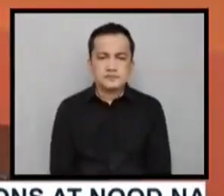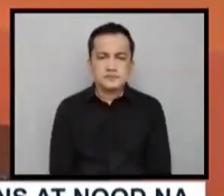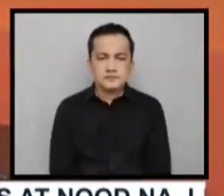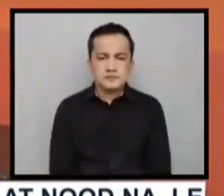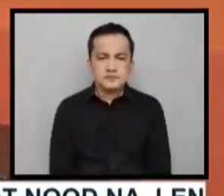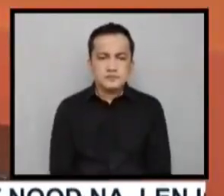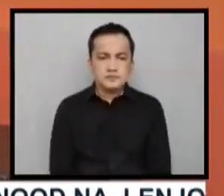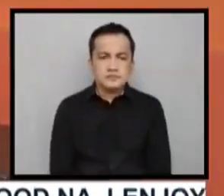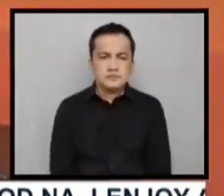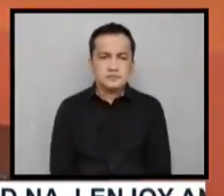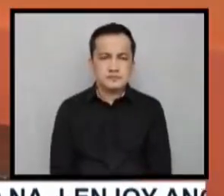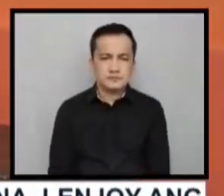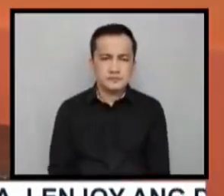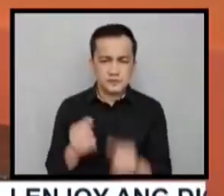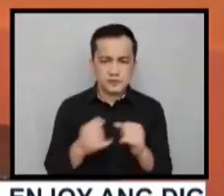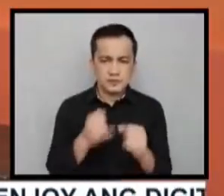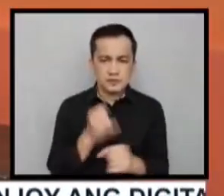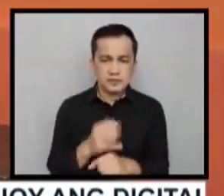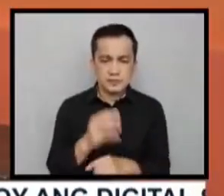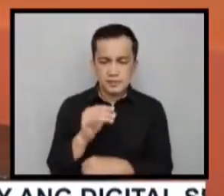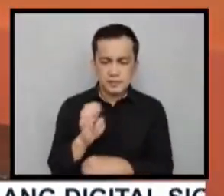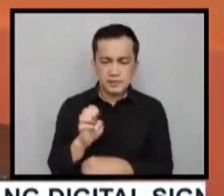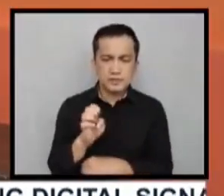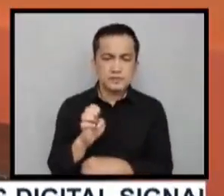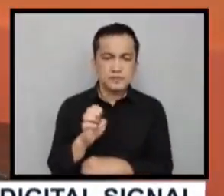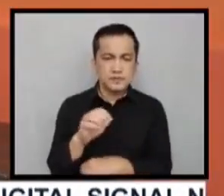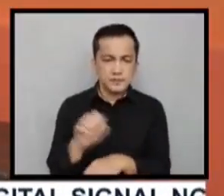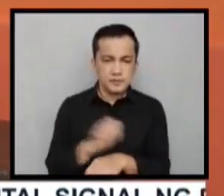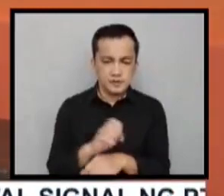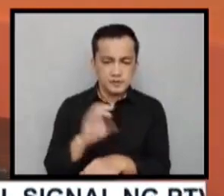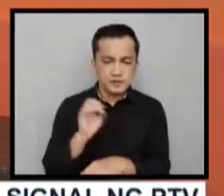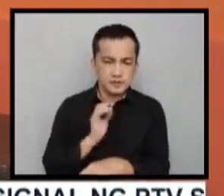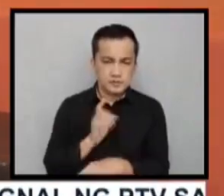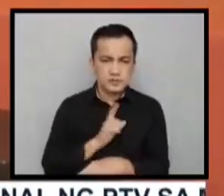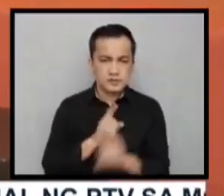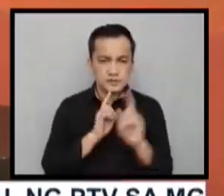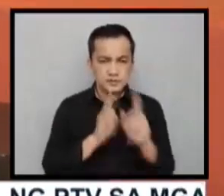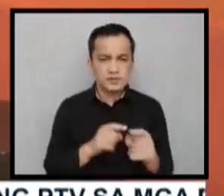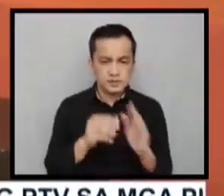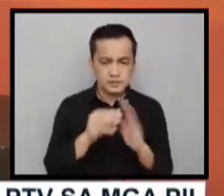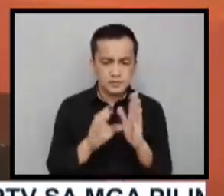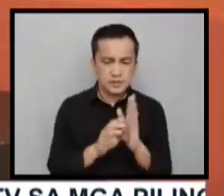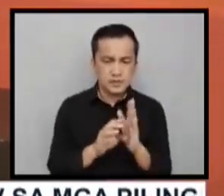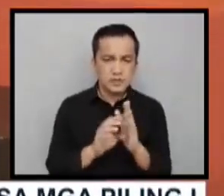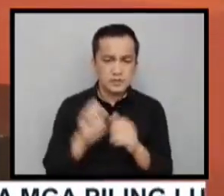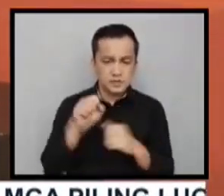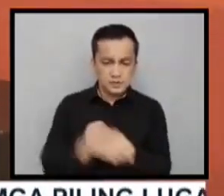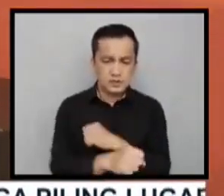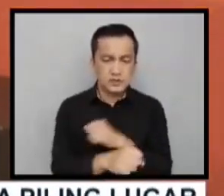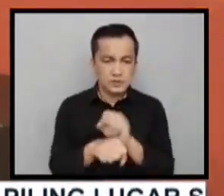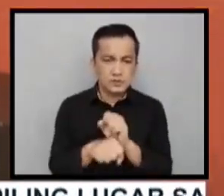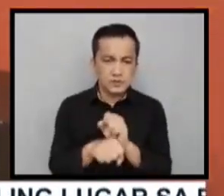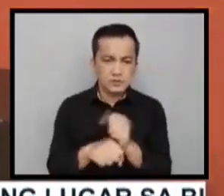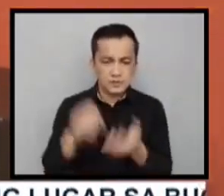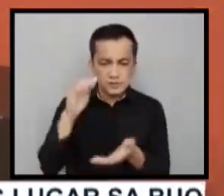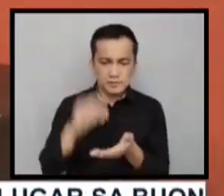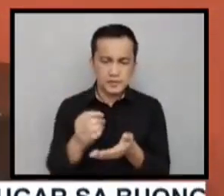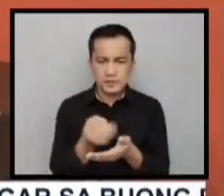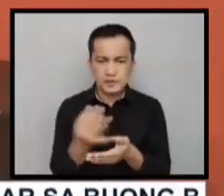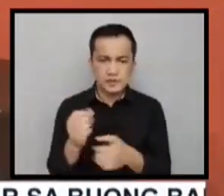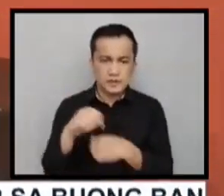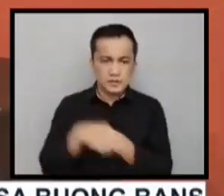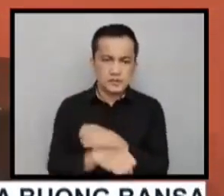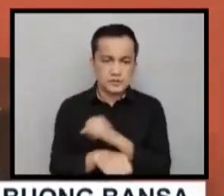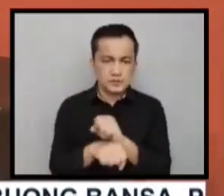Naniniwalang International Maritime Employers Council nasagot ang panukalang Magna Carta for Seafarers sa pagbaba ng bilang ng Pinoy seafarers